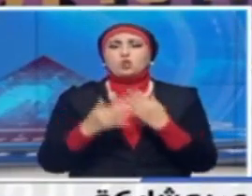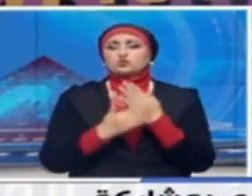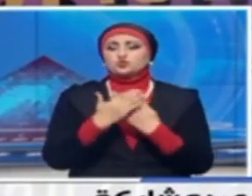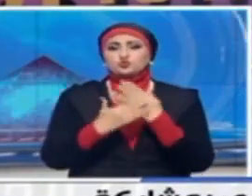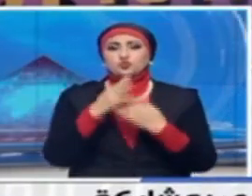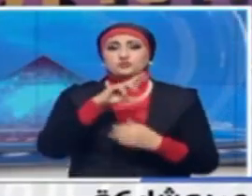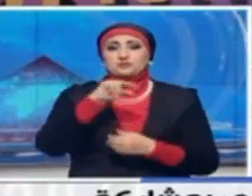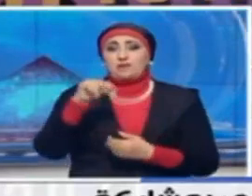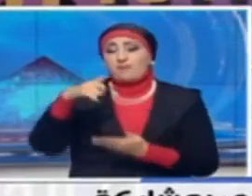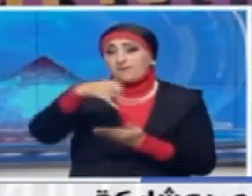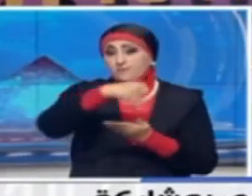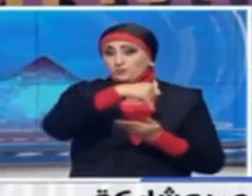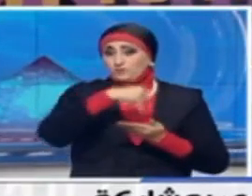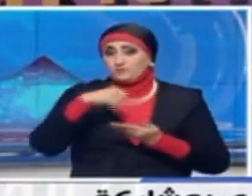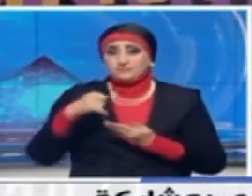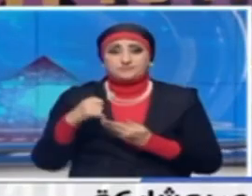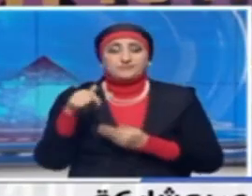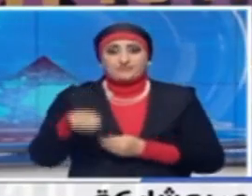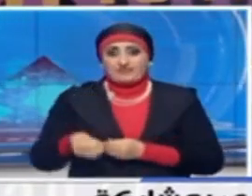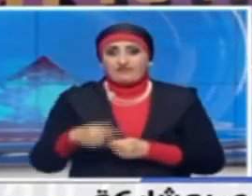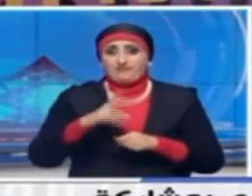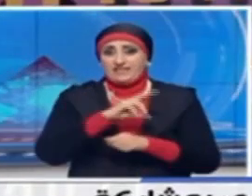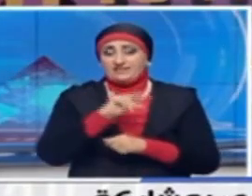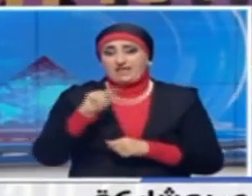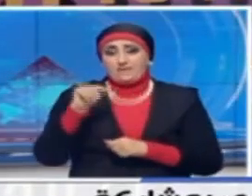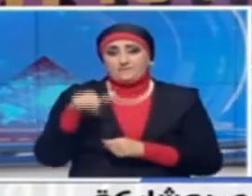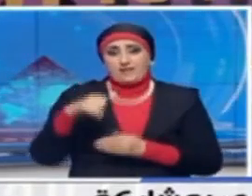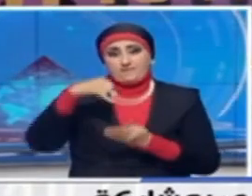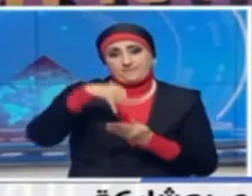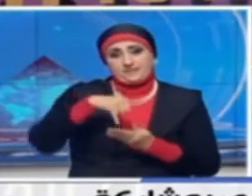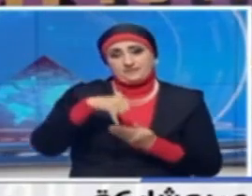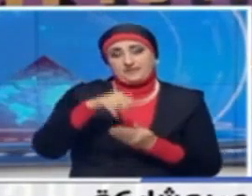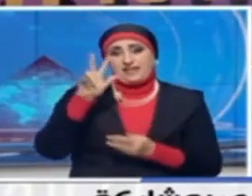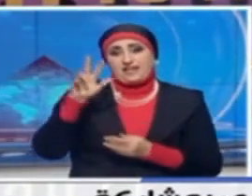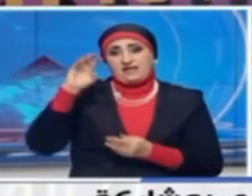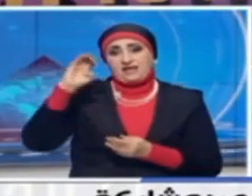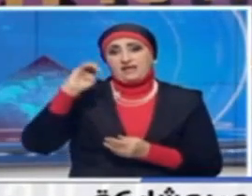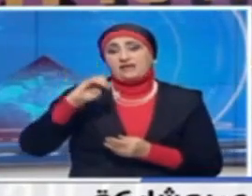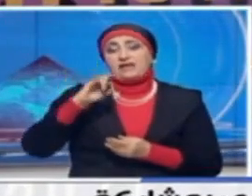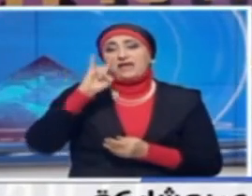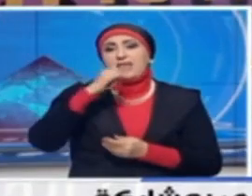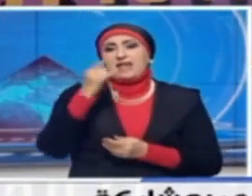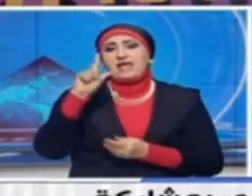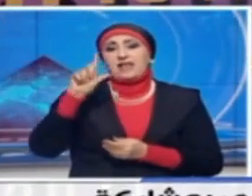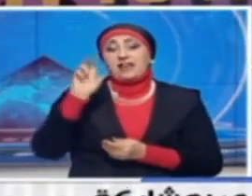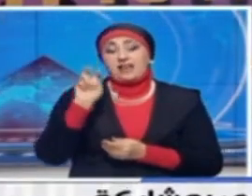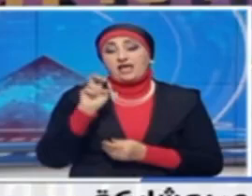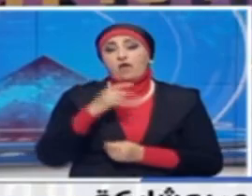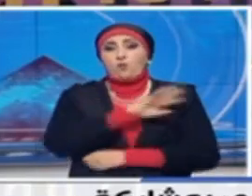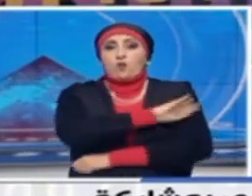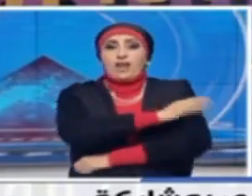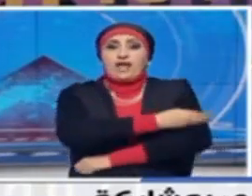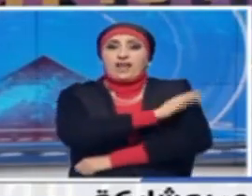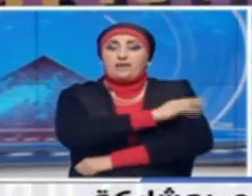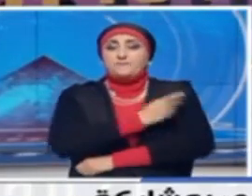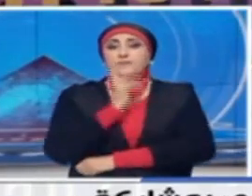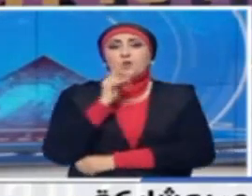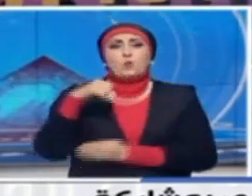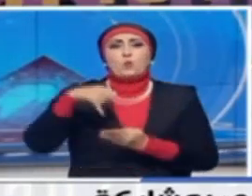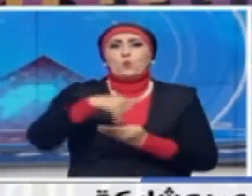المدن الذكية التي تم إنشاؤها، كمدينة الجلالة ومدينة العالمين الجديدة وغيرها من